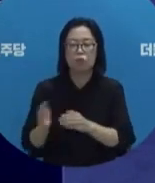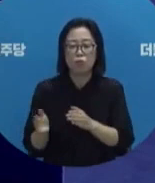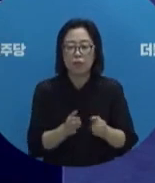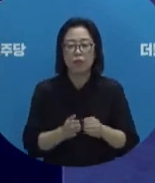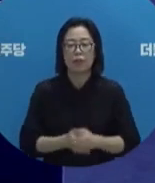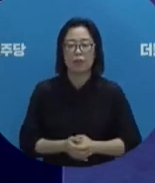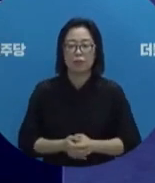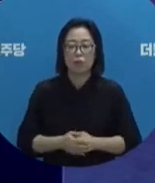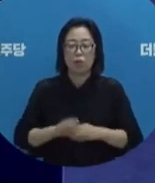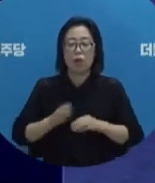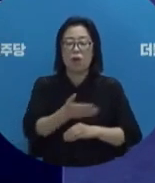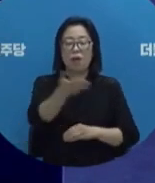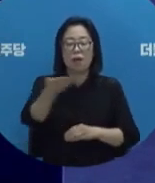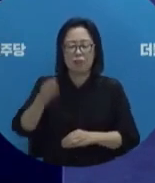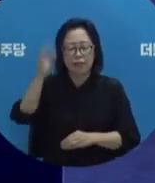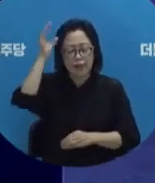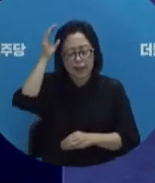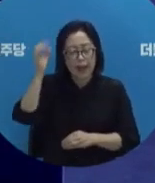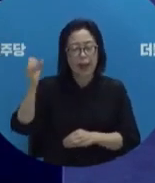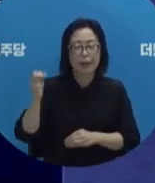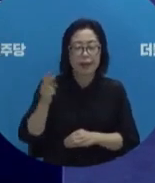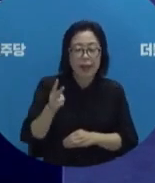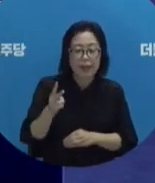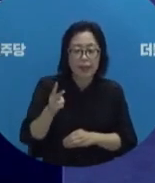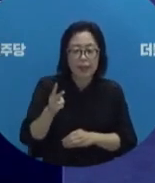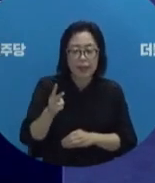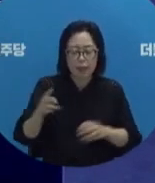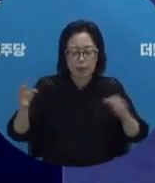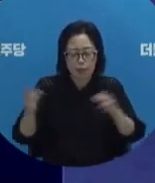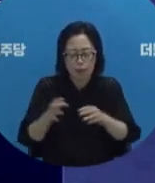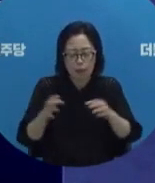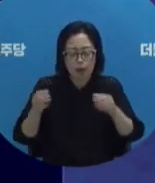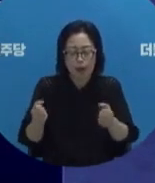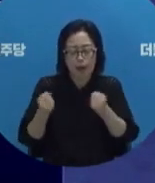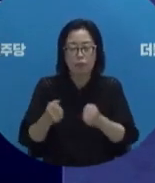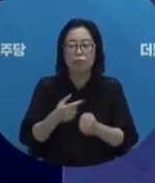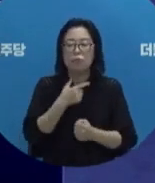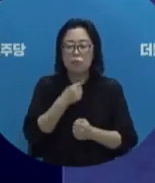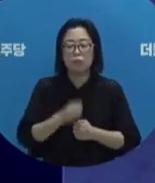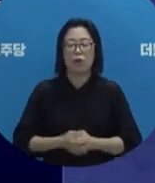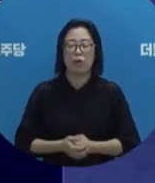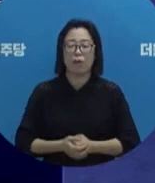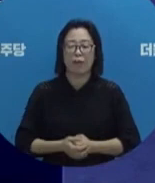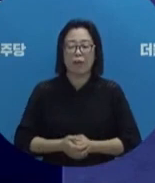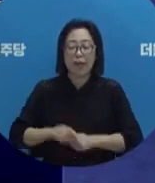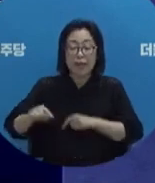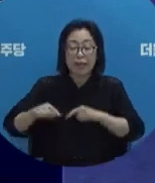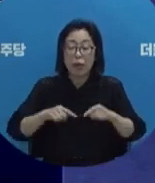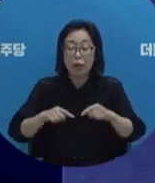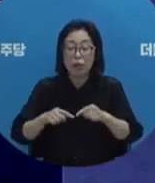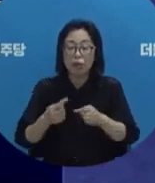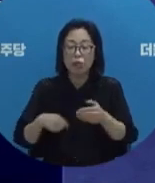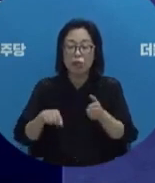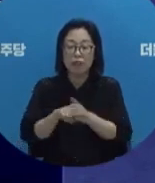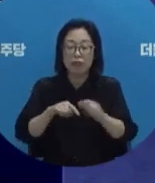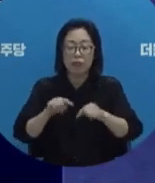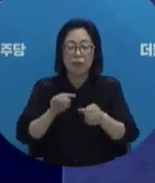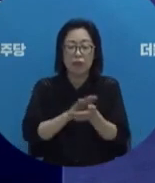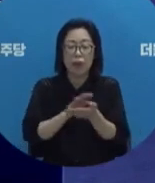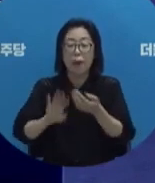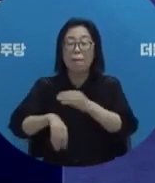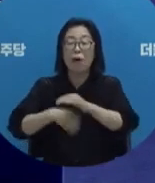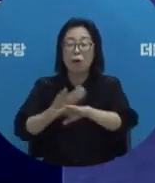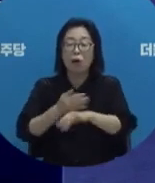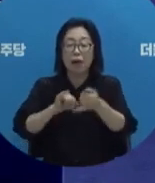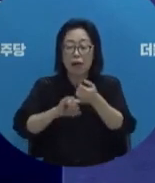그리고 국민 기대를 다시 불러 모으게 씁니다 정치 교체를 위한 정치개혁의 약속도